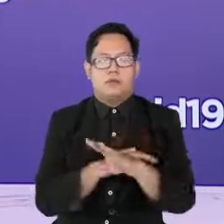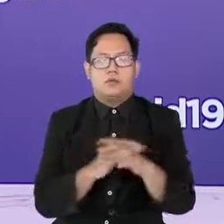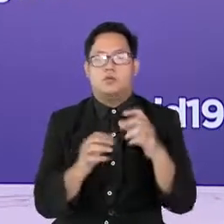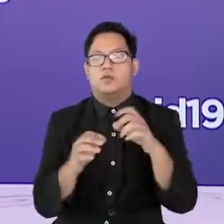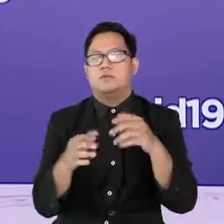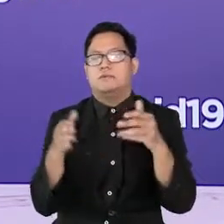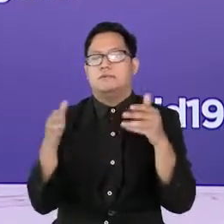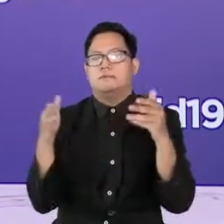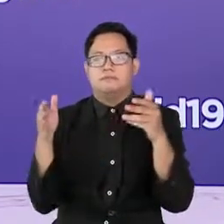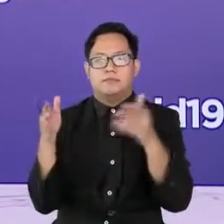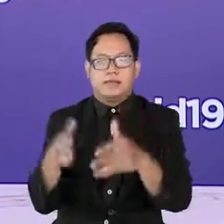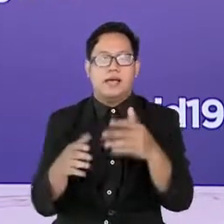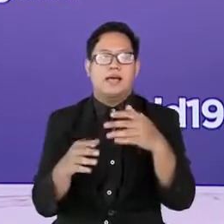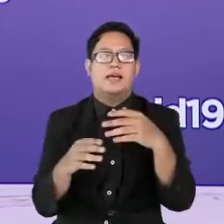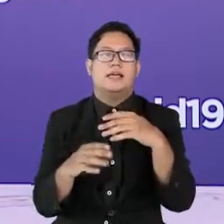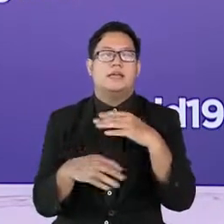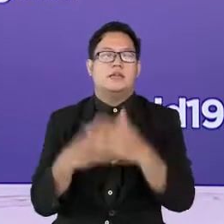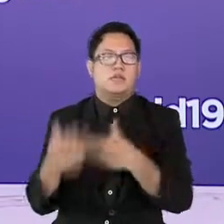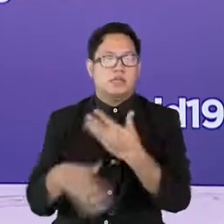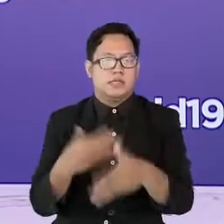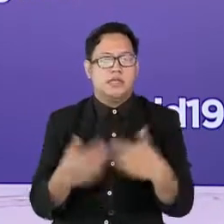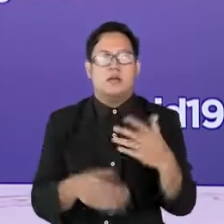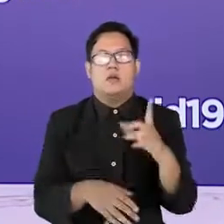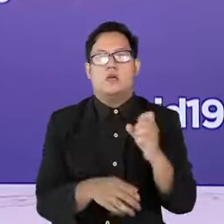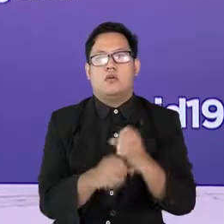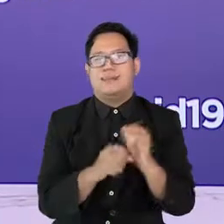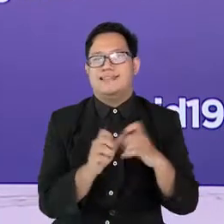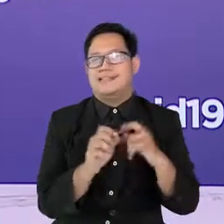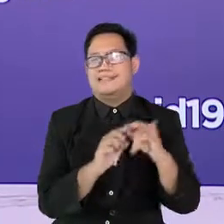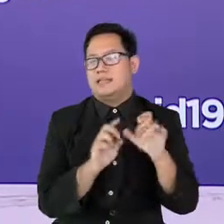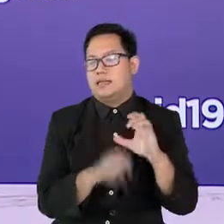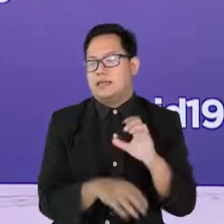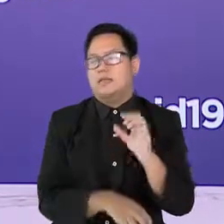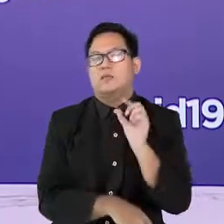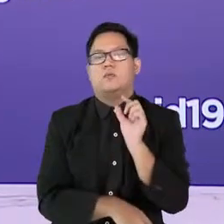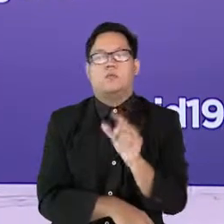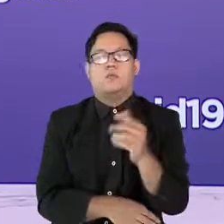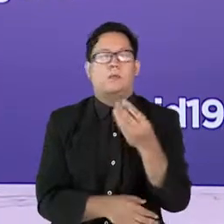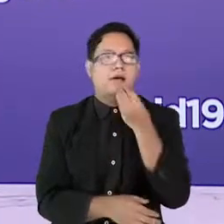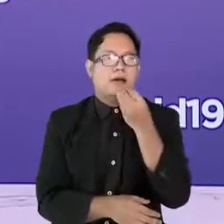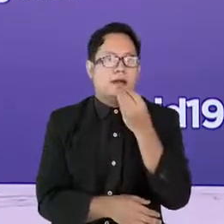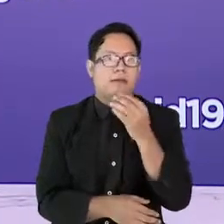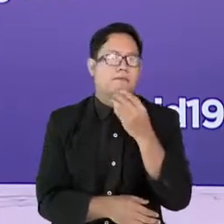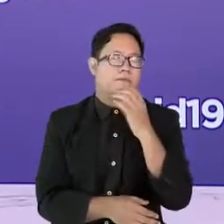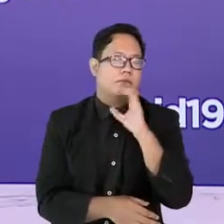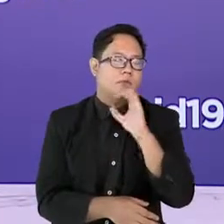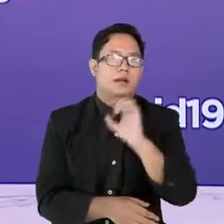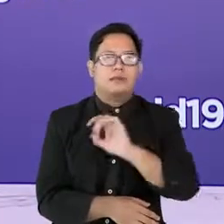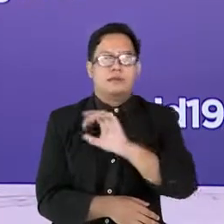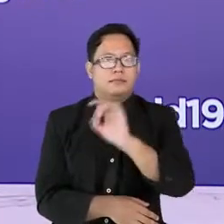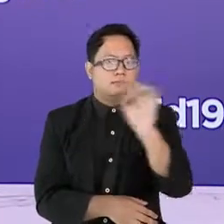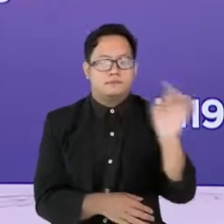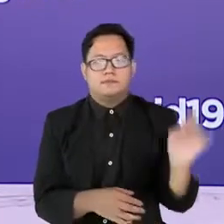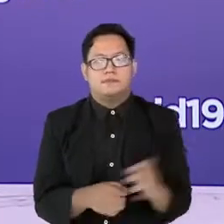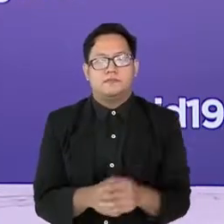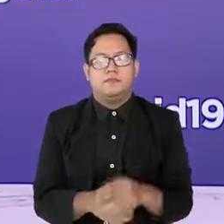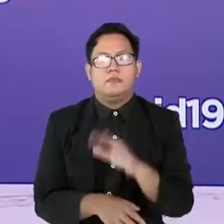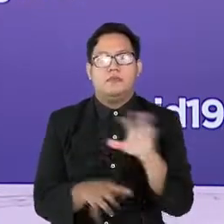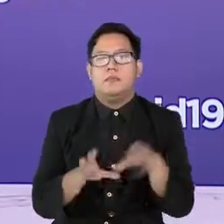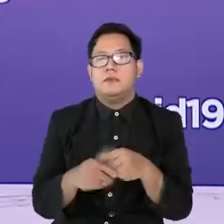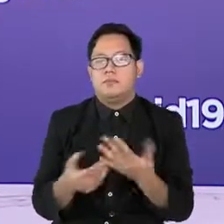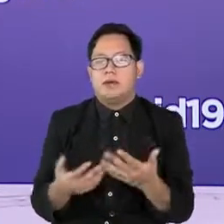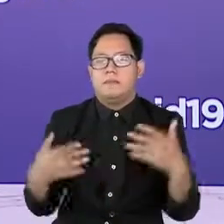terutama untuk kebutuhan pokok masyarakat makanan dan minuman serta penunjangnya termasuk untuk ternak